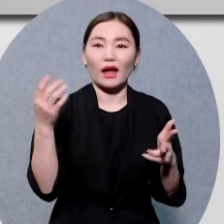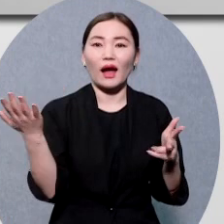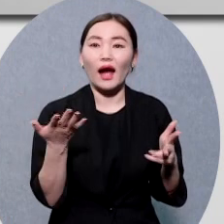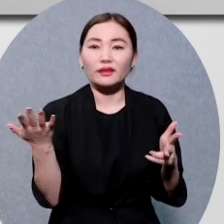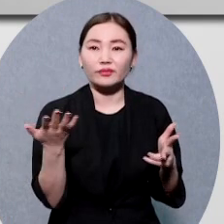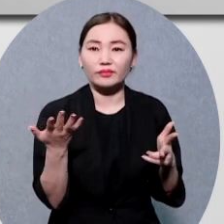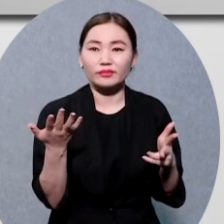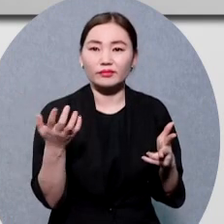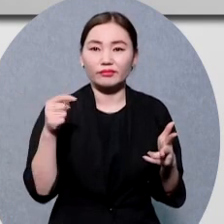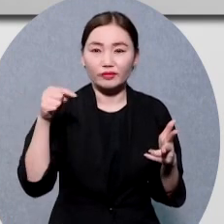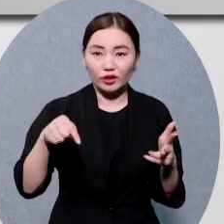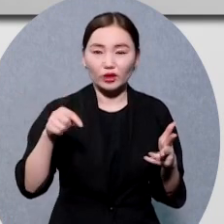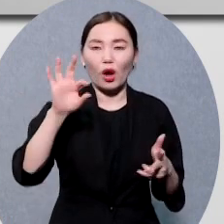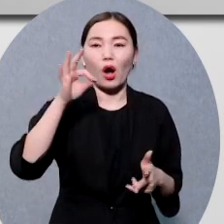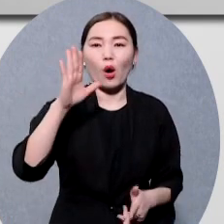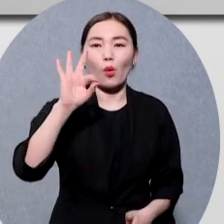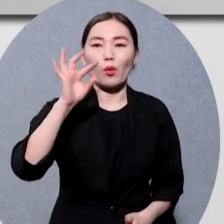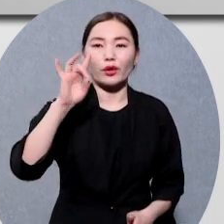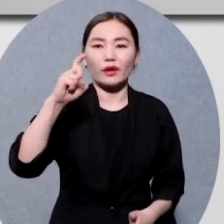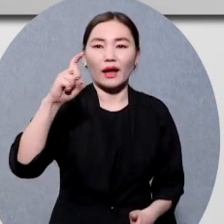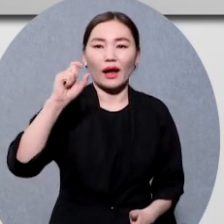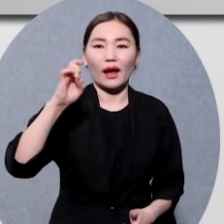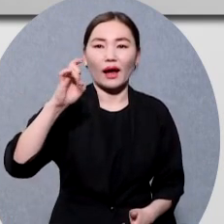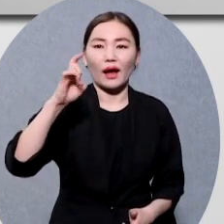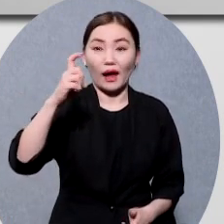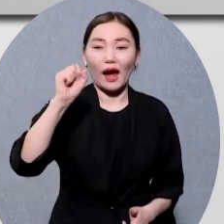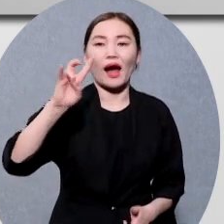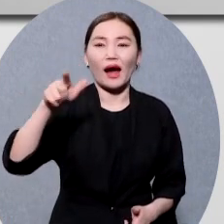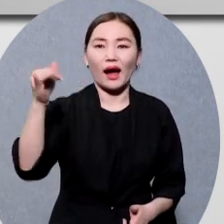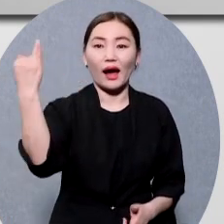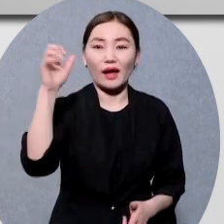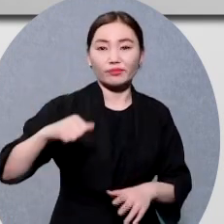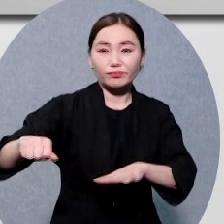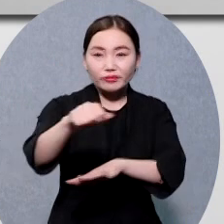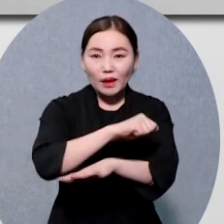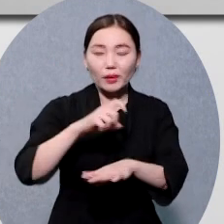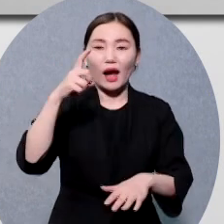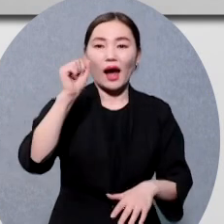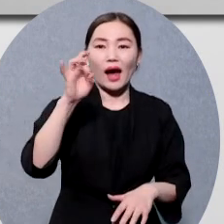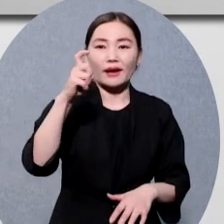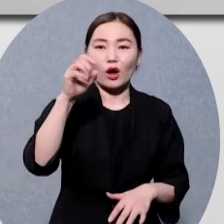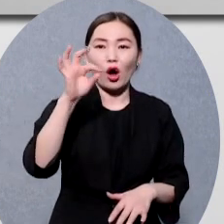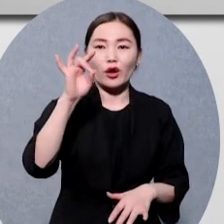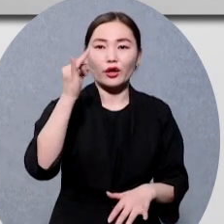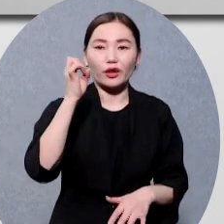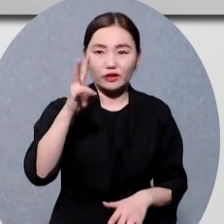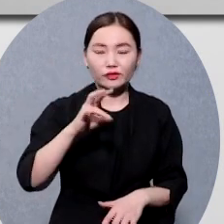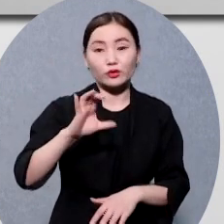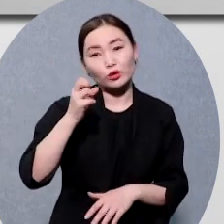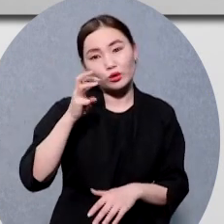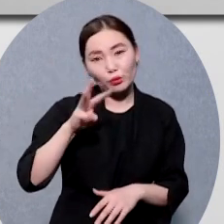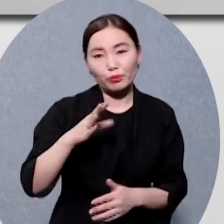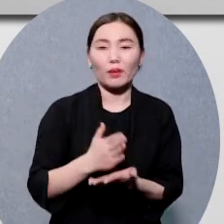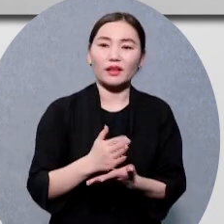анх байгуулсан 1586 онд байгуулсан байна. Хаан байдаг гэхэр зэрэг одоогийн Өвөрхан аймгийн Хар Арын суманд